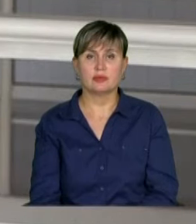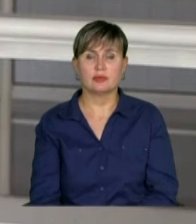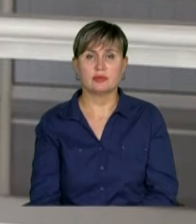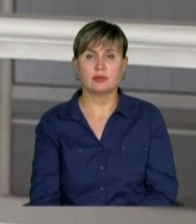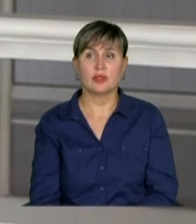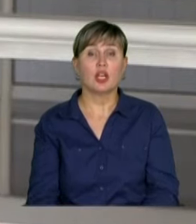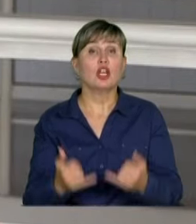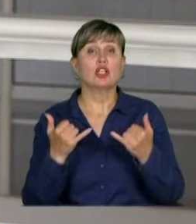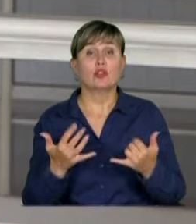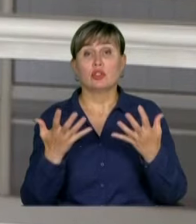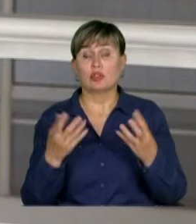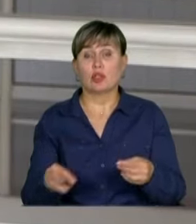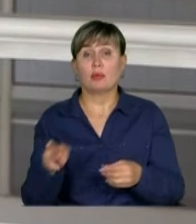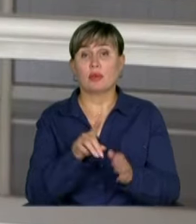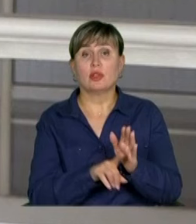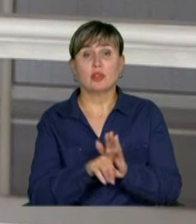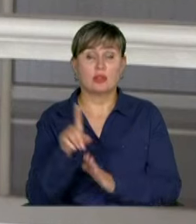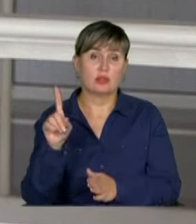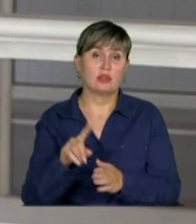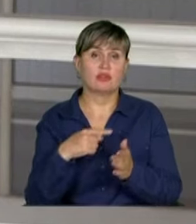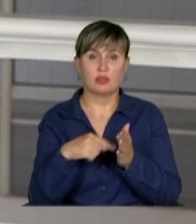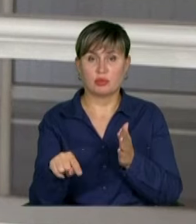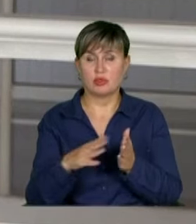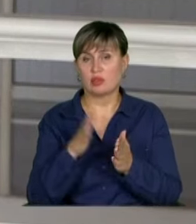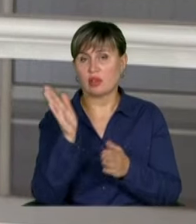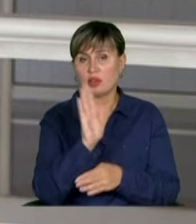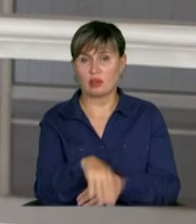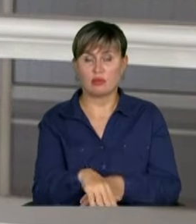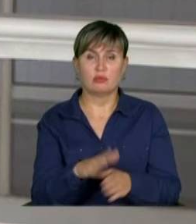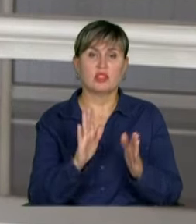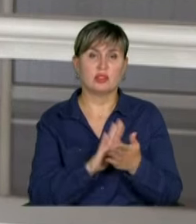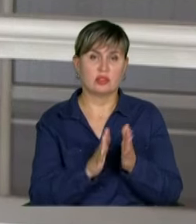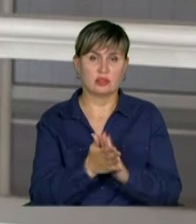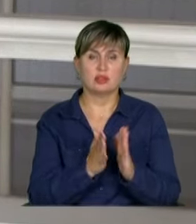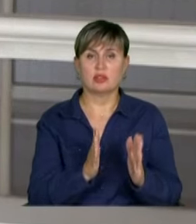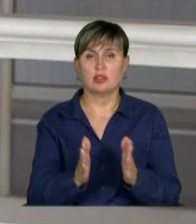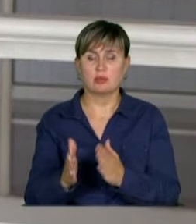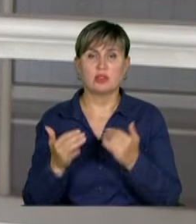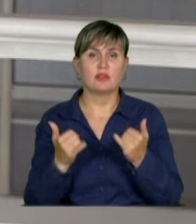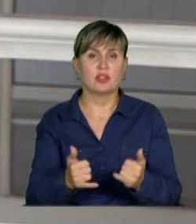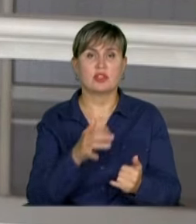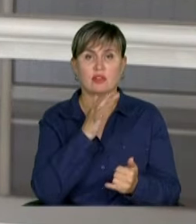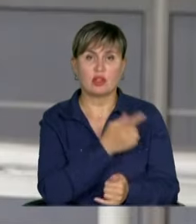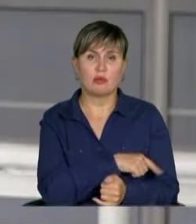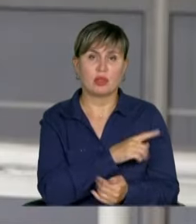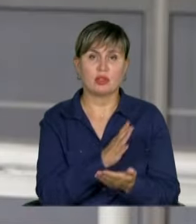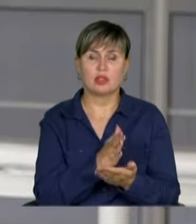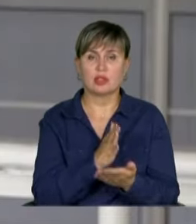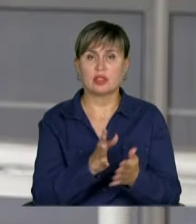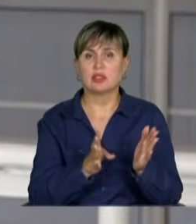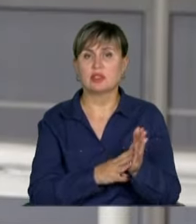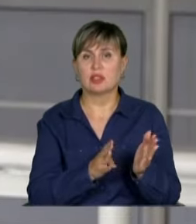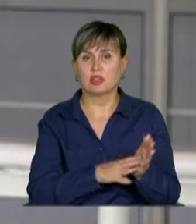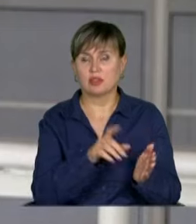С сегодняшнего дня мы начали выписывать пациентов домой в связи со стабильным состоянием. В настоящее время в больнице в инфекционном отделении